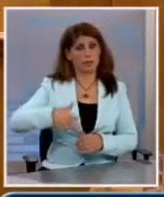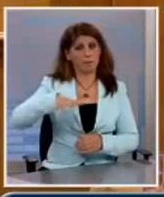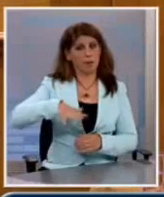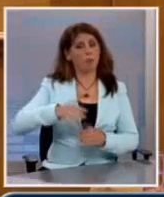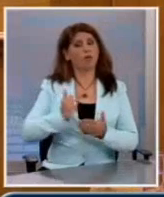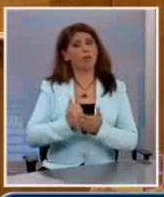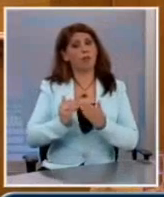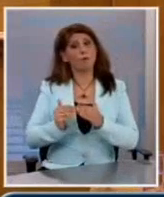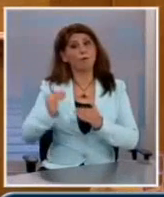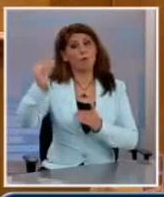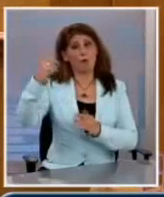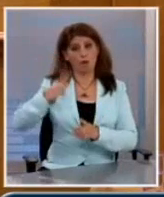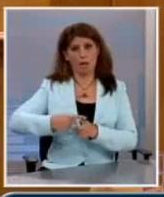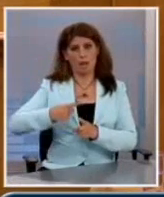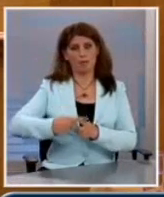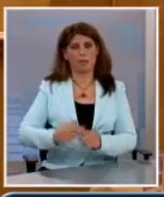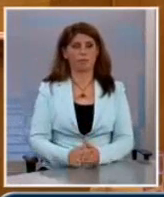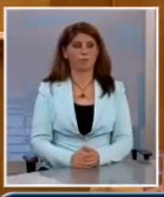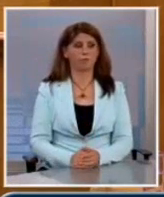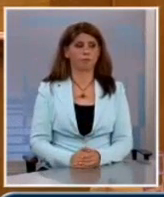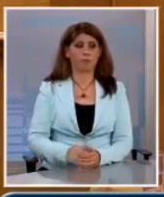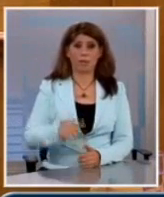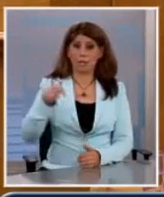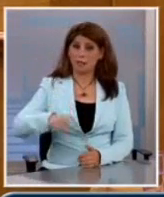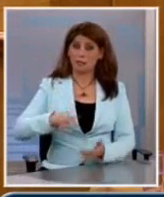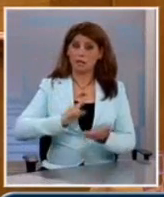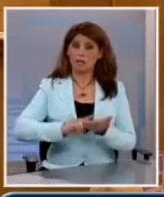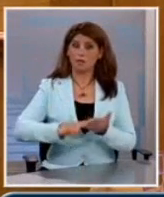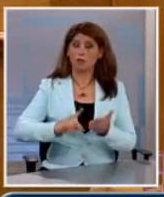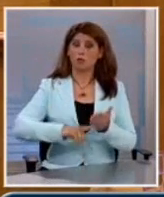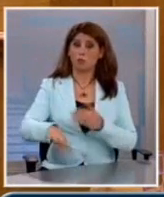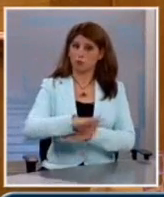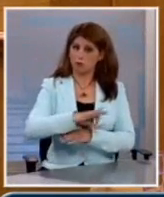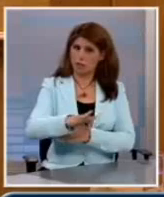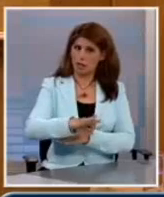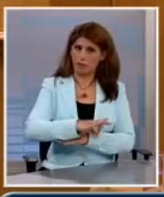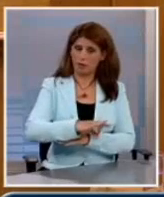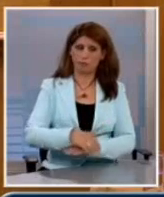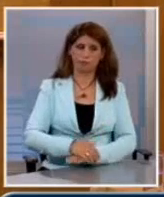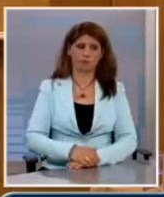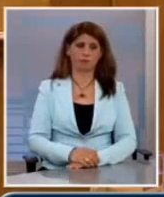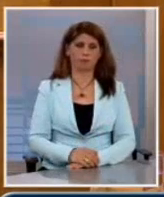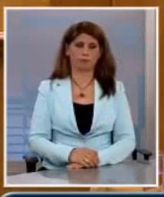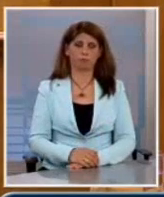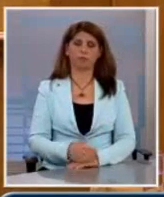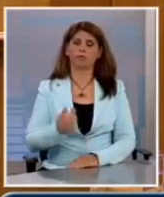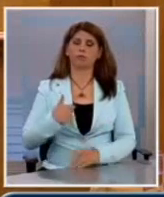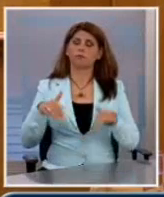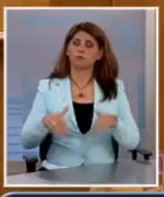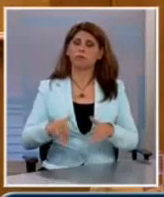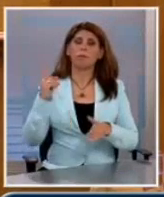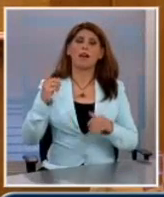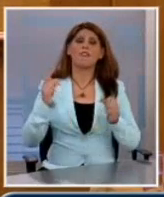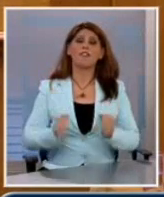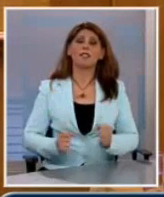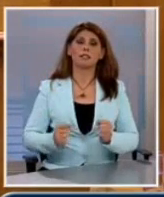Ελλάδα. Και σήμερα με το ασφαλιστικό νομοσχέδιο τηρούμε μία βασική μας